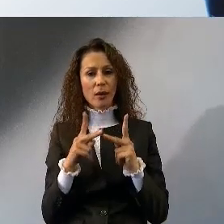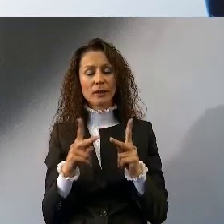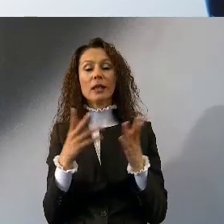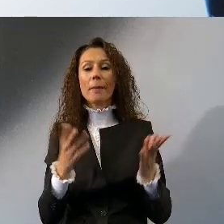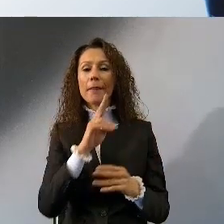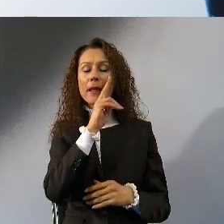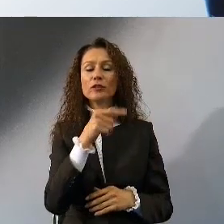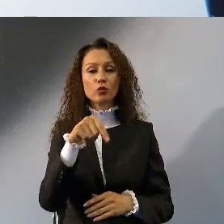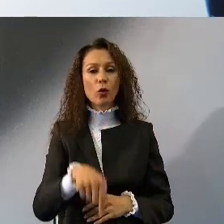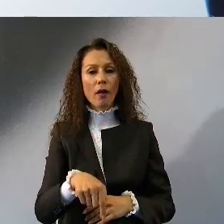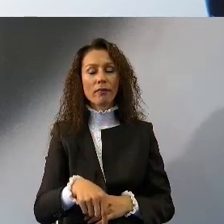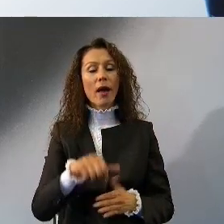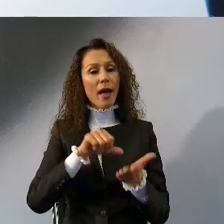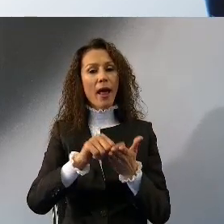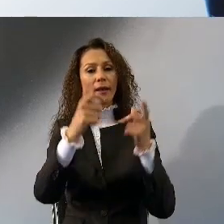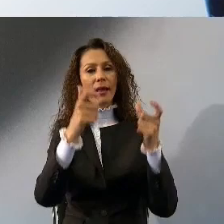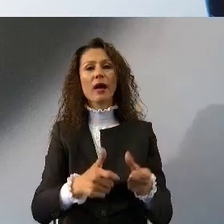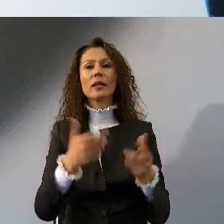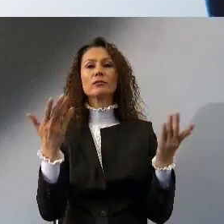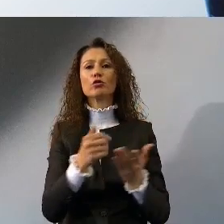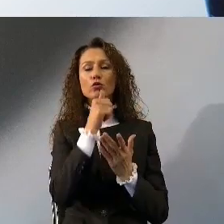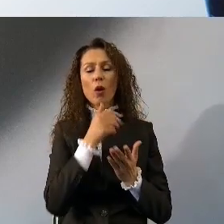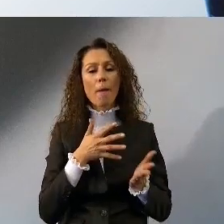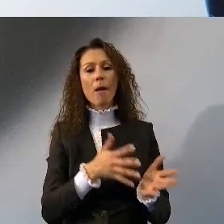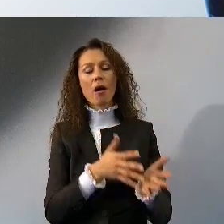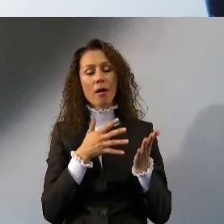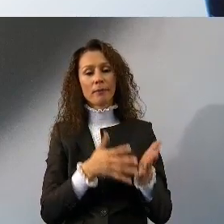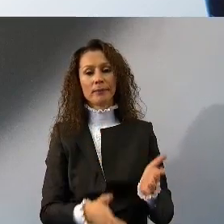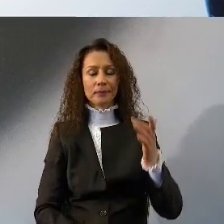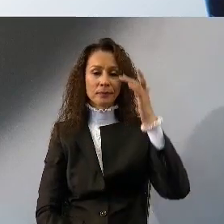ne yazık ki şu anda her yerde salma sulama yapılıyor.